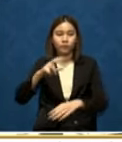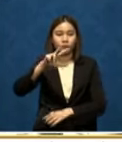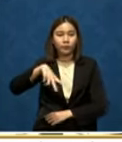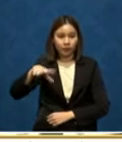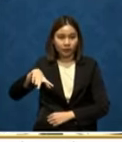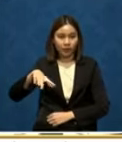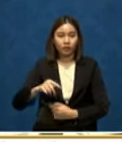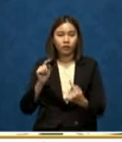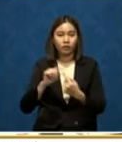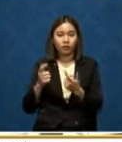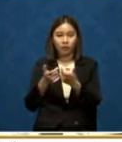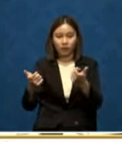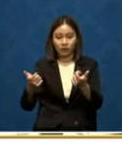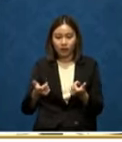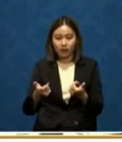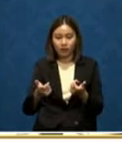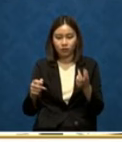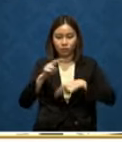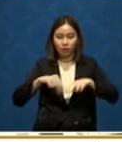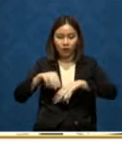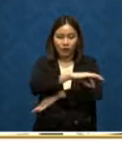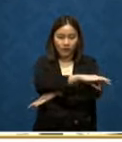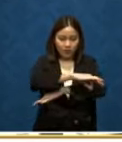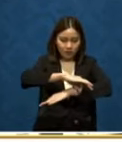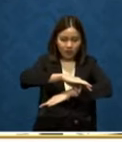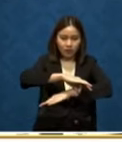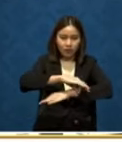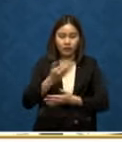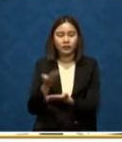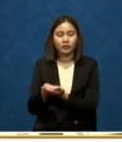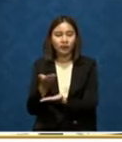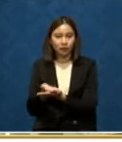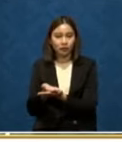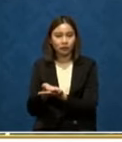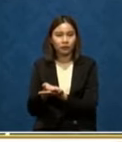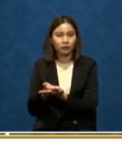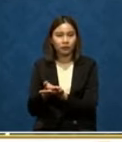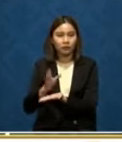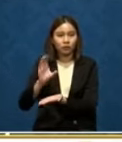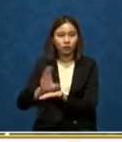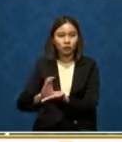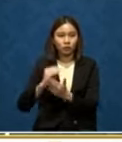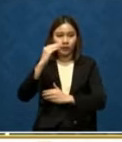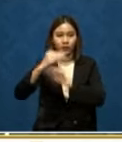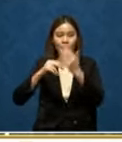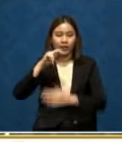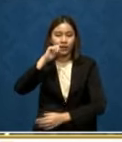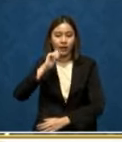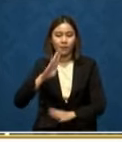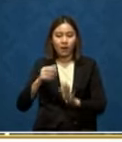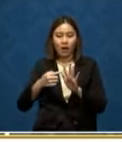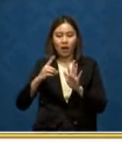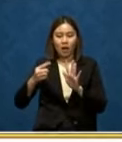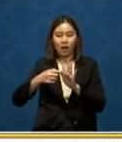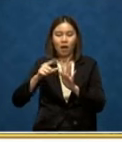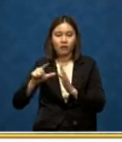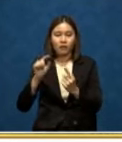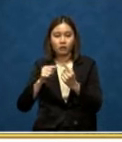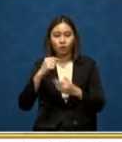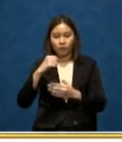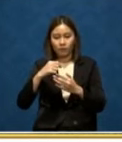ต่อรายงานของผู้สอบบัญชีและรายงานการเงินกองทุนพัฒนาน้ำบาดาลสำหรับ